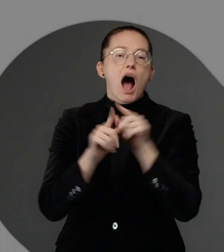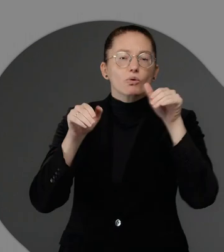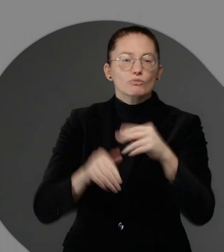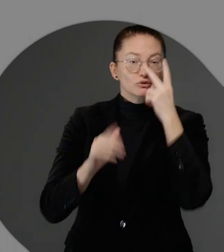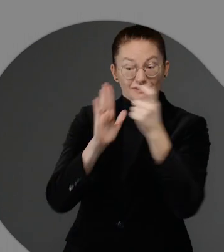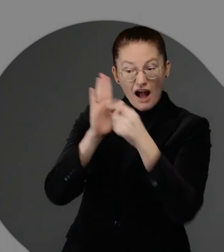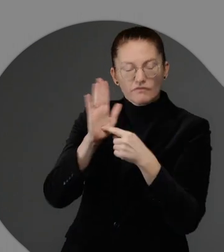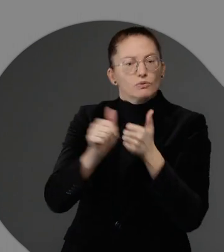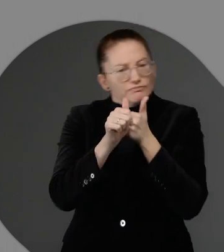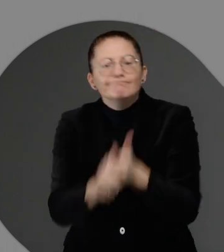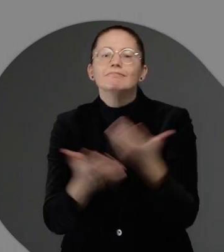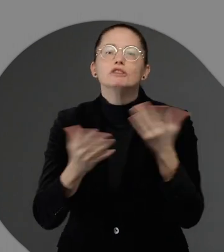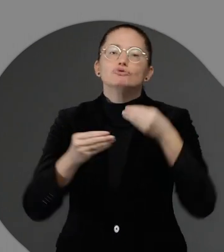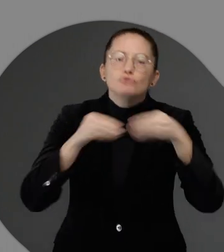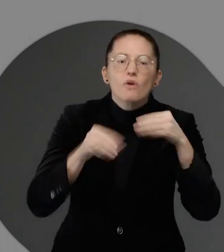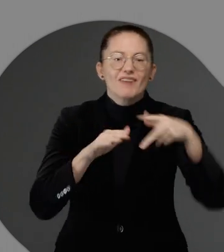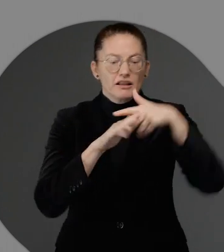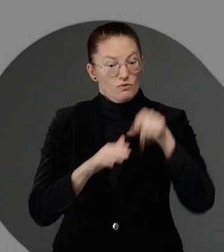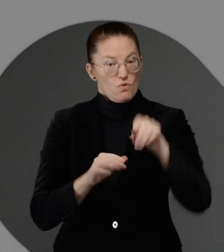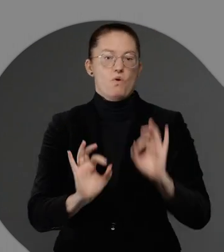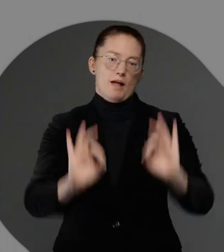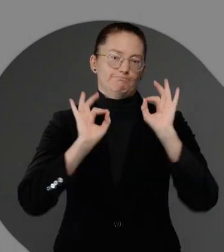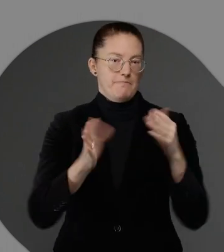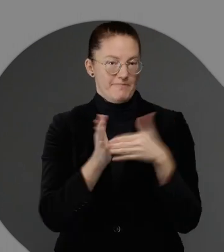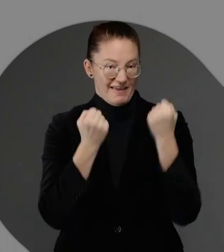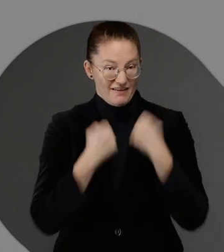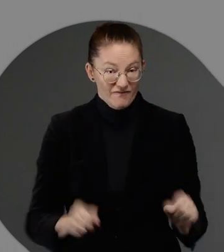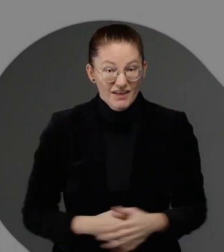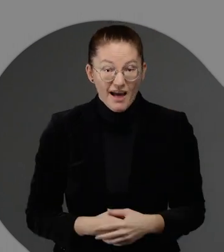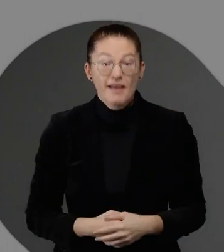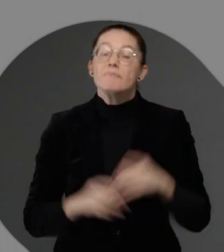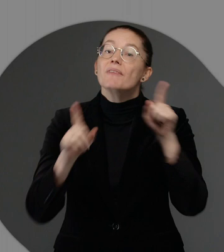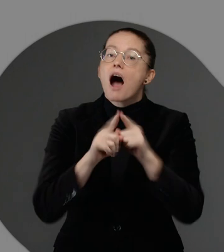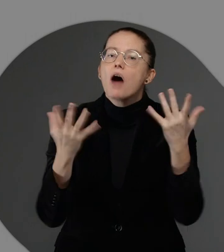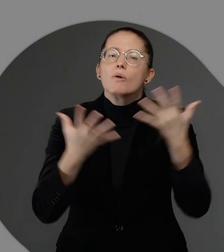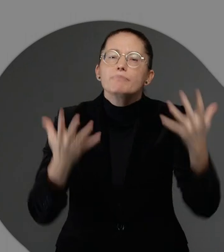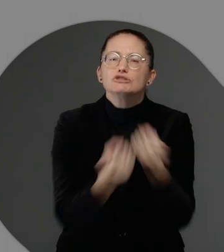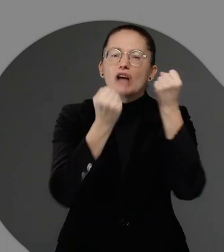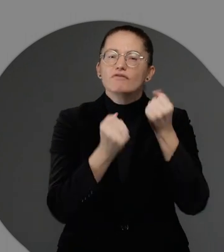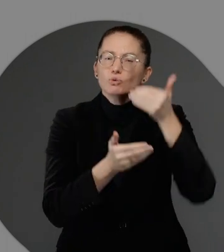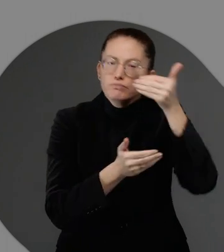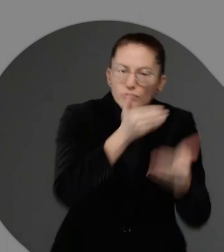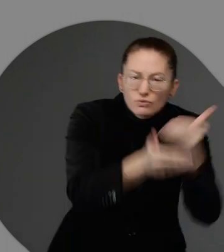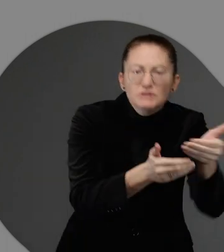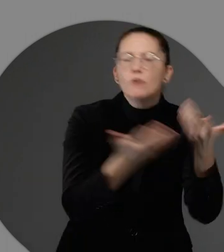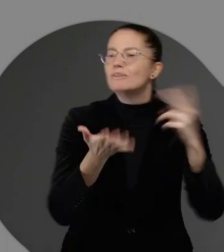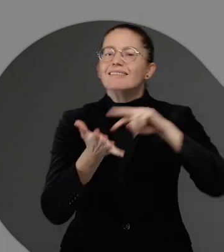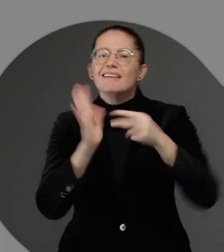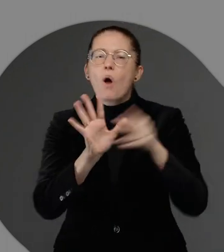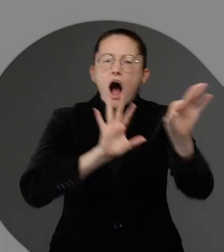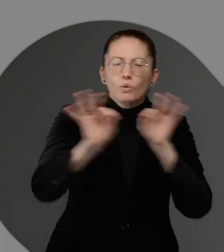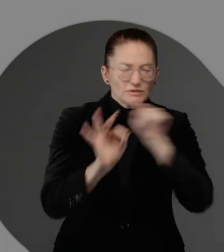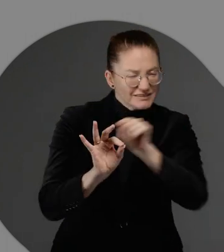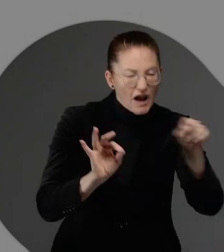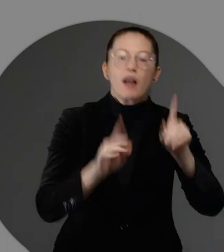eingesetzte Software und Tools müssen die Anforderungen erfüllen. Bei Beschaffungsprozessen und Technologieauswahl